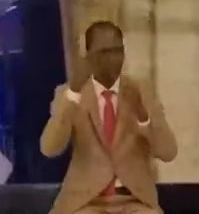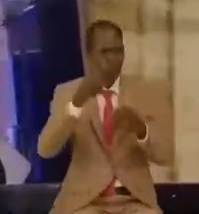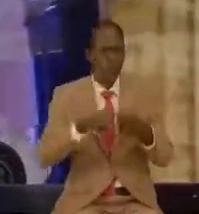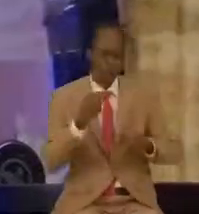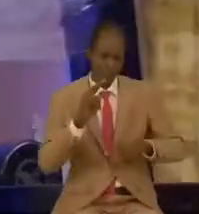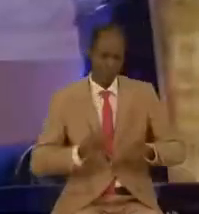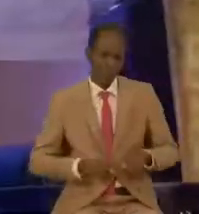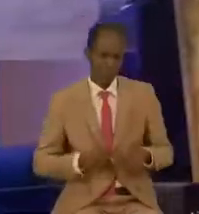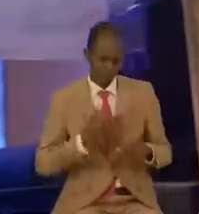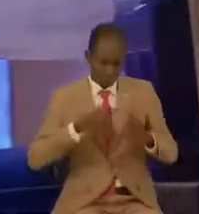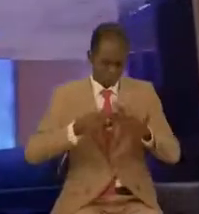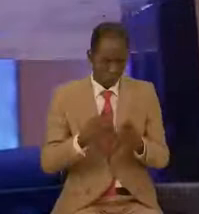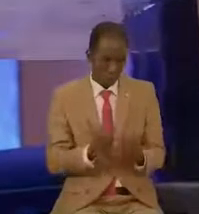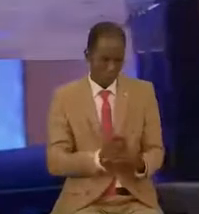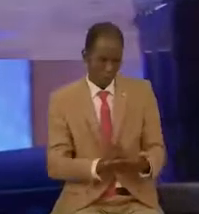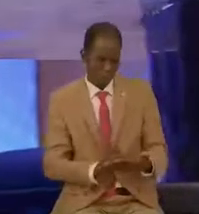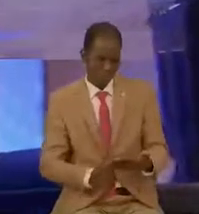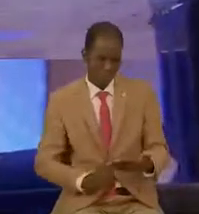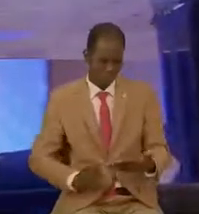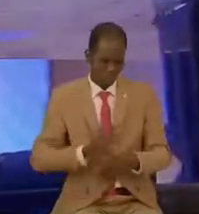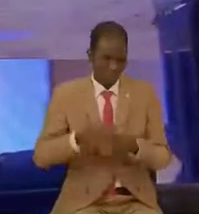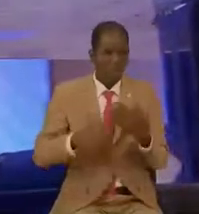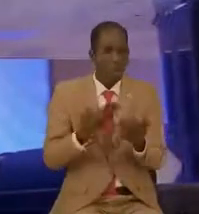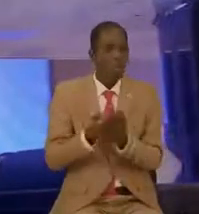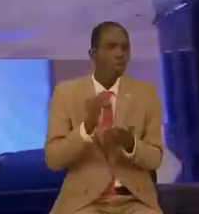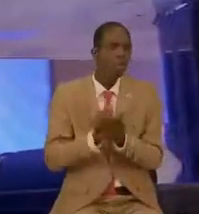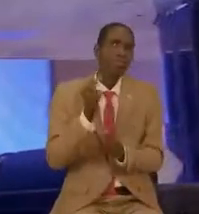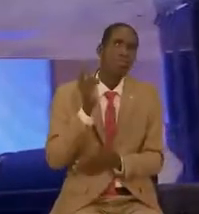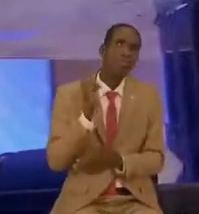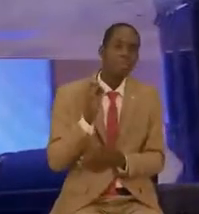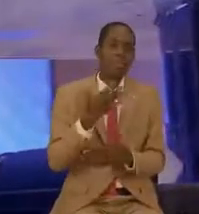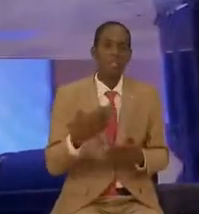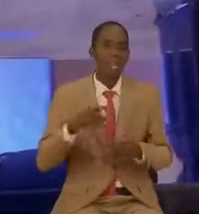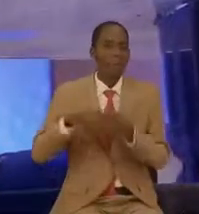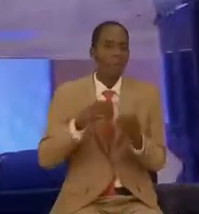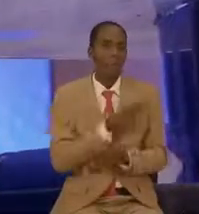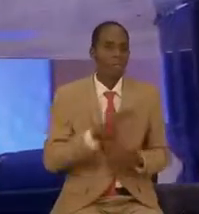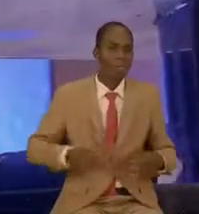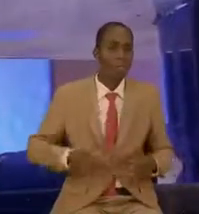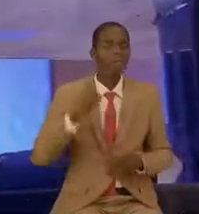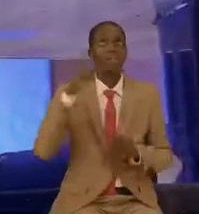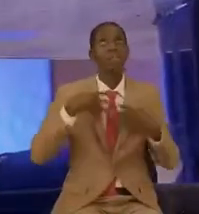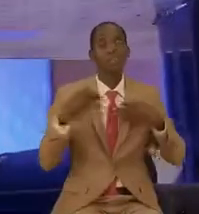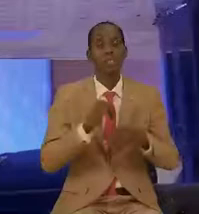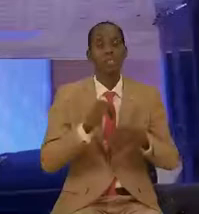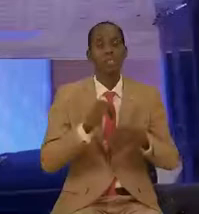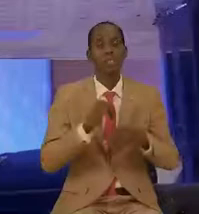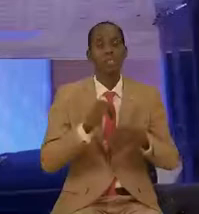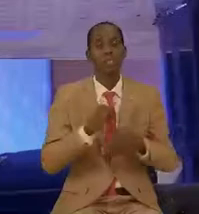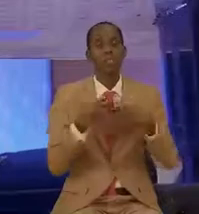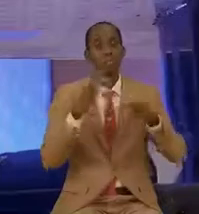par écrit d'une manière suivie, excellent Théophile. Alors, toute l'histoire sur